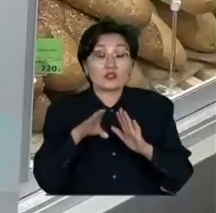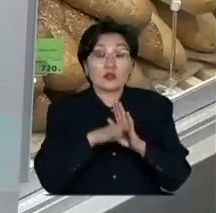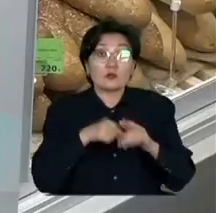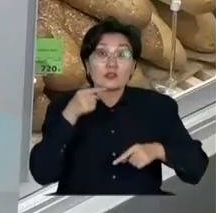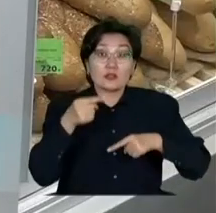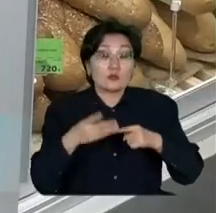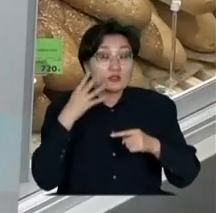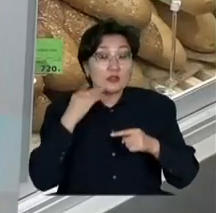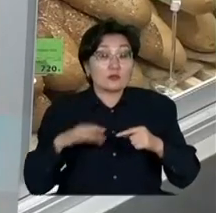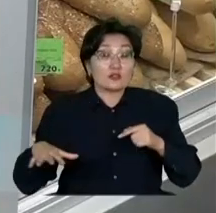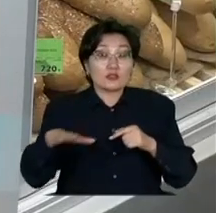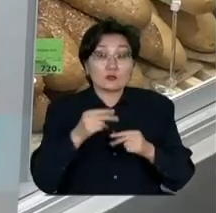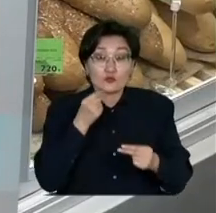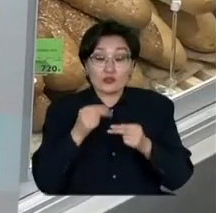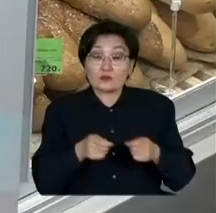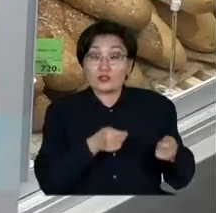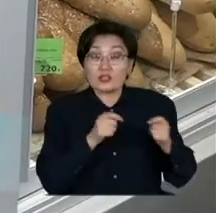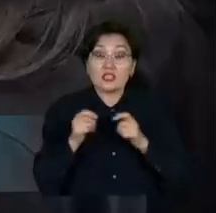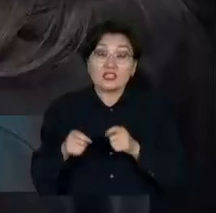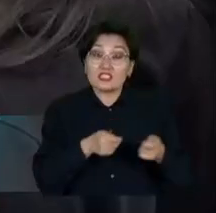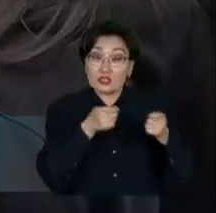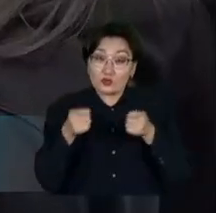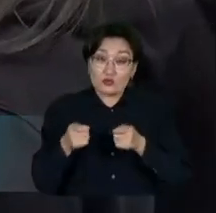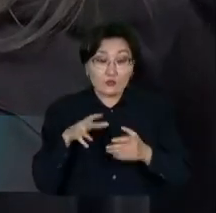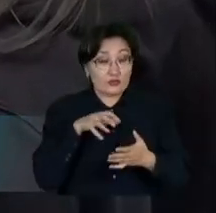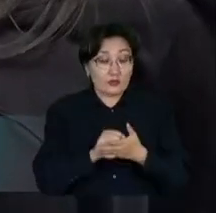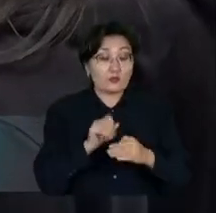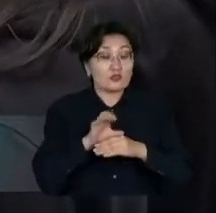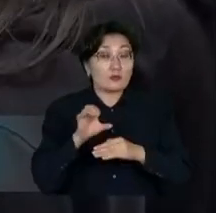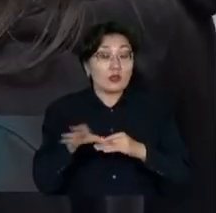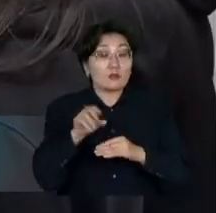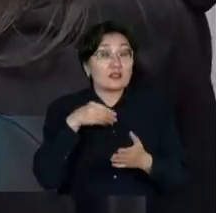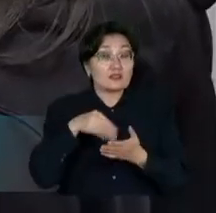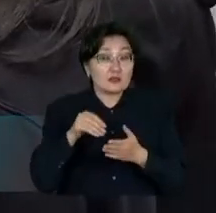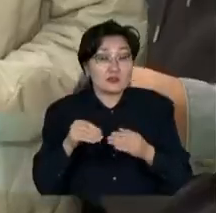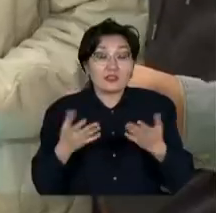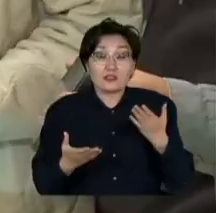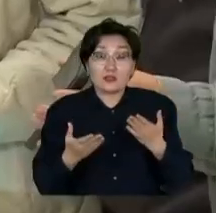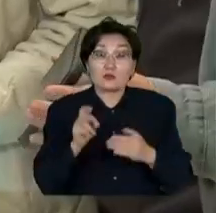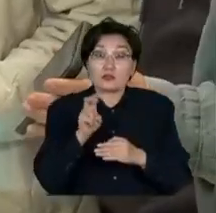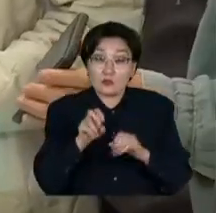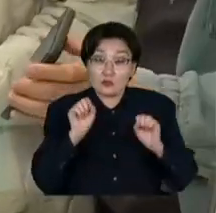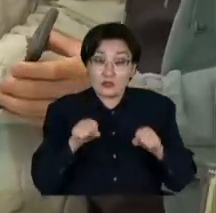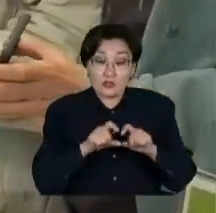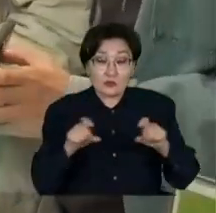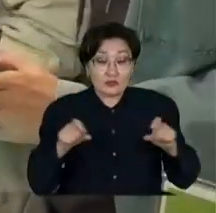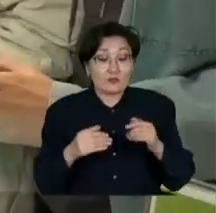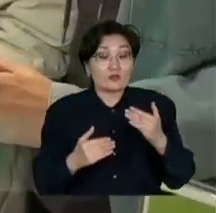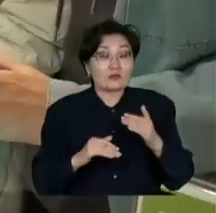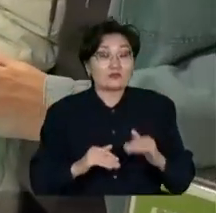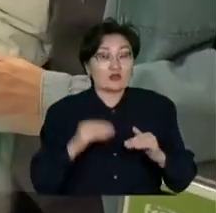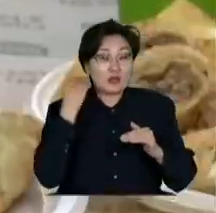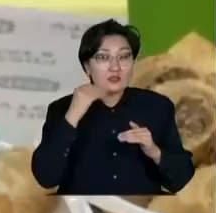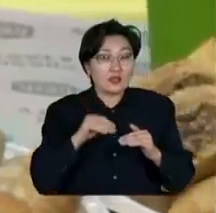арқылы Алматы бойынша азық-түлік жеткізумен айналысады. Бұдан былай өнімдерді барып сатып алуға мүмкіндік туды. Жаңа дүкен жоғары сапалы қызмет